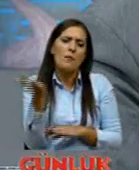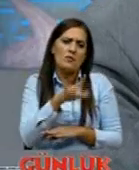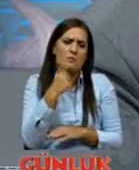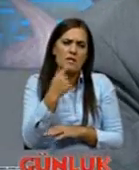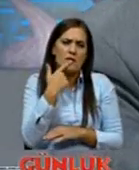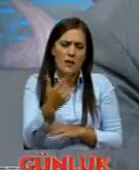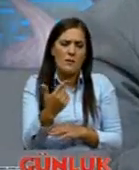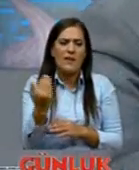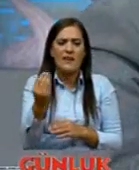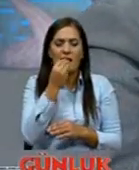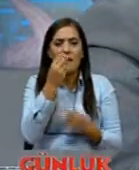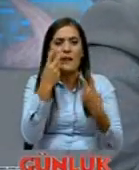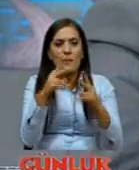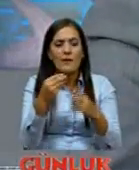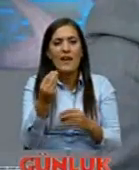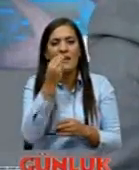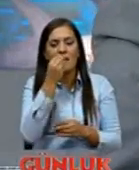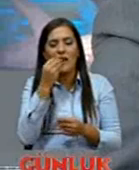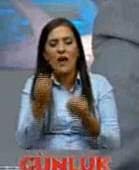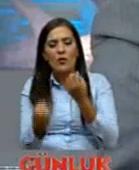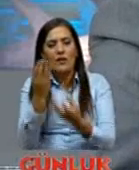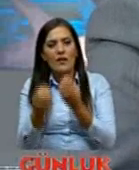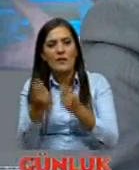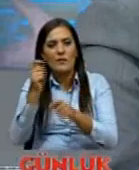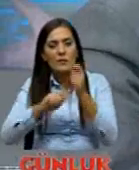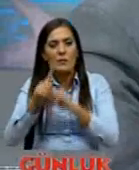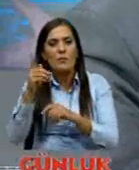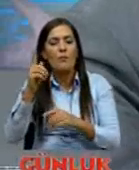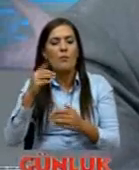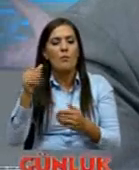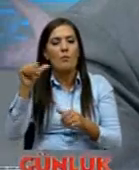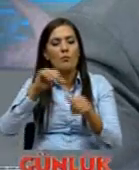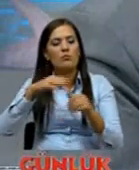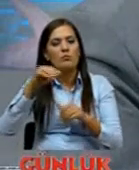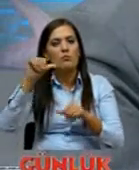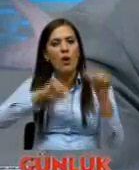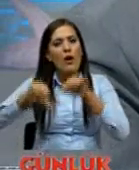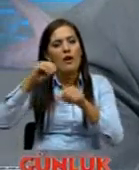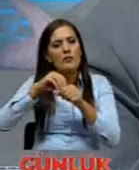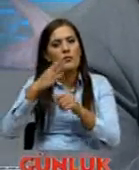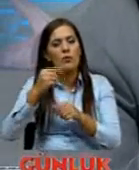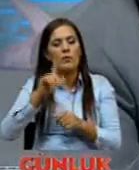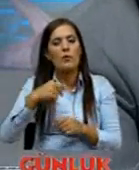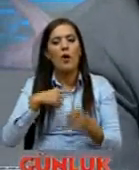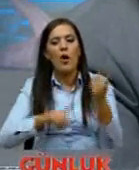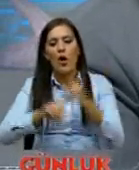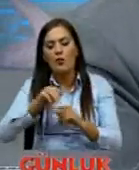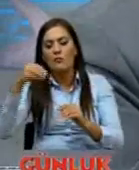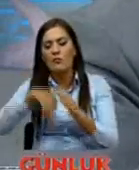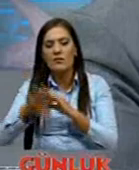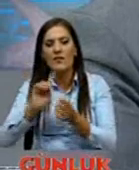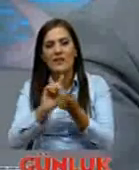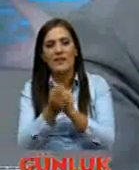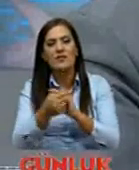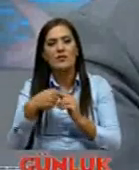Yani yenilebilir gıdalardan üretilmiş boya olmalı. Yoksa efendim işte otlardan, köklerden veya